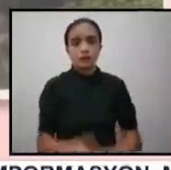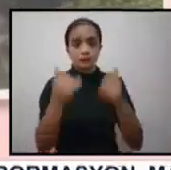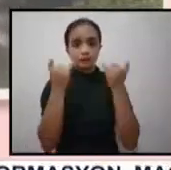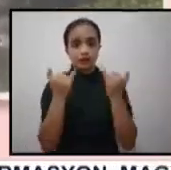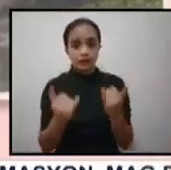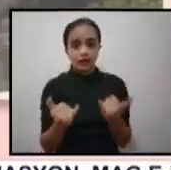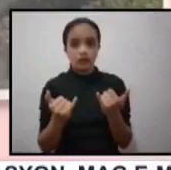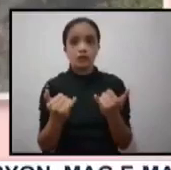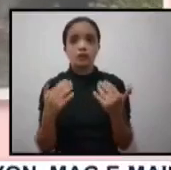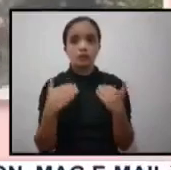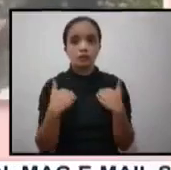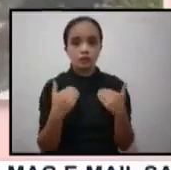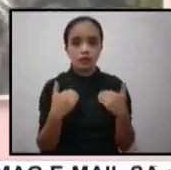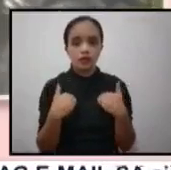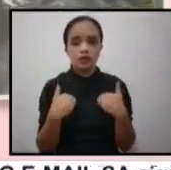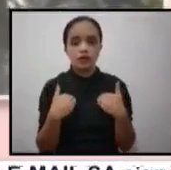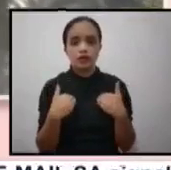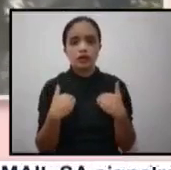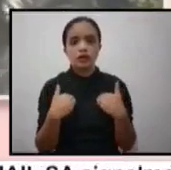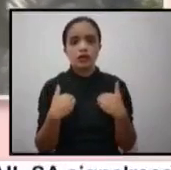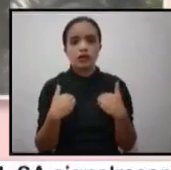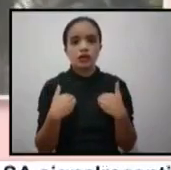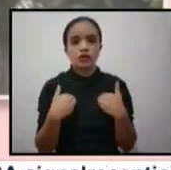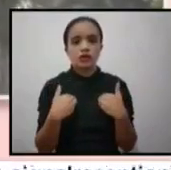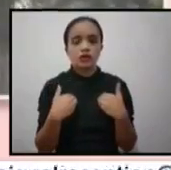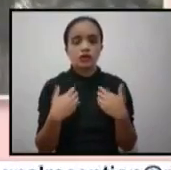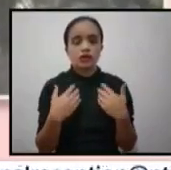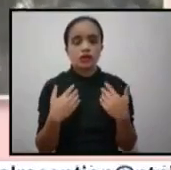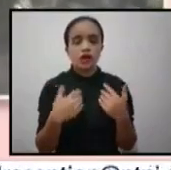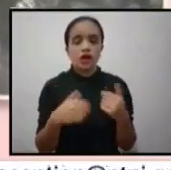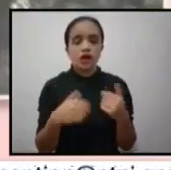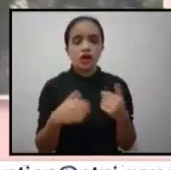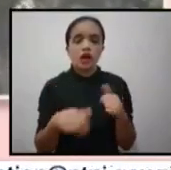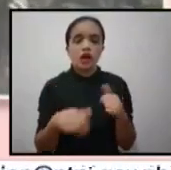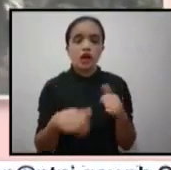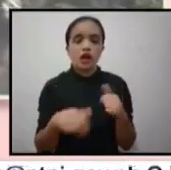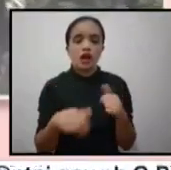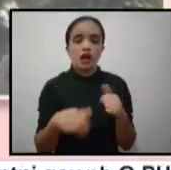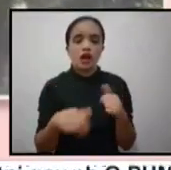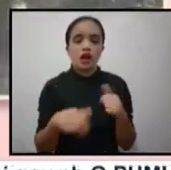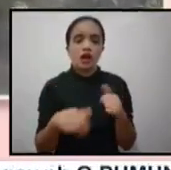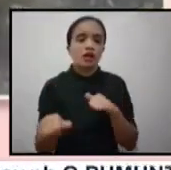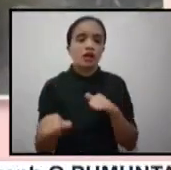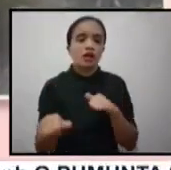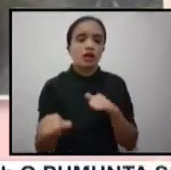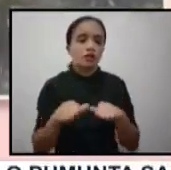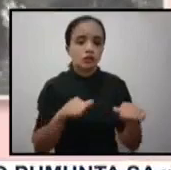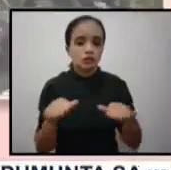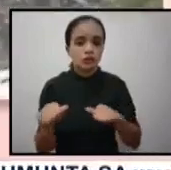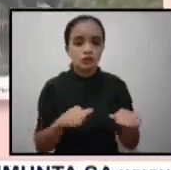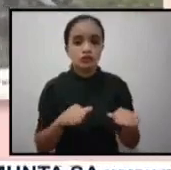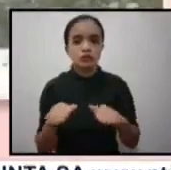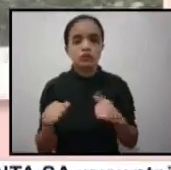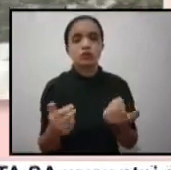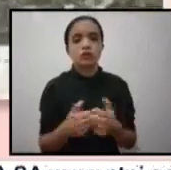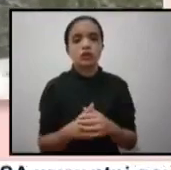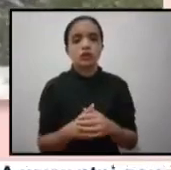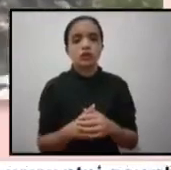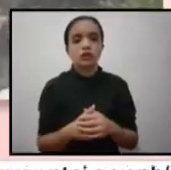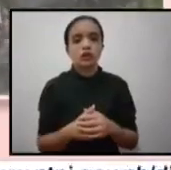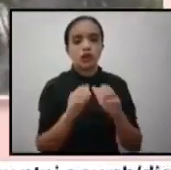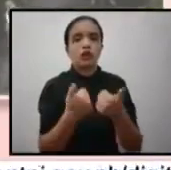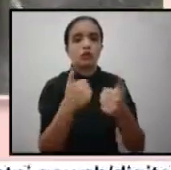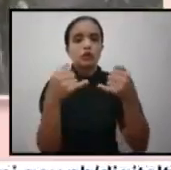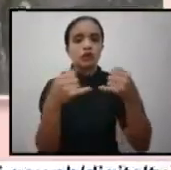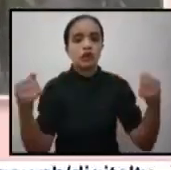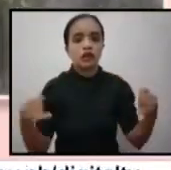and actions to blockade the area para magkaroon ng hot pursuit,